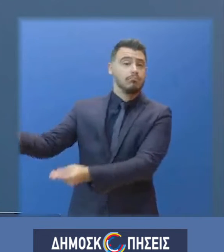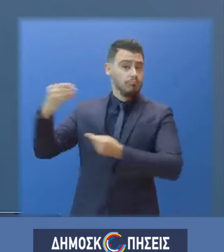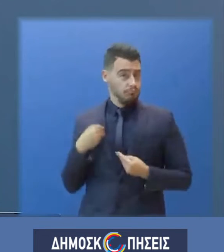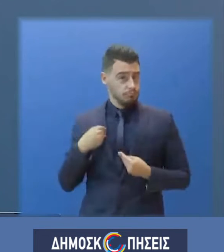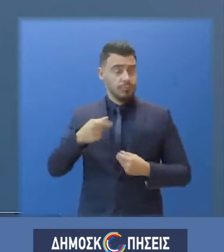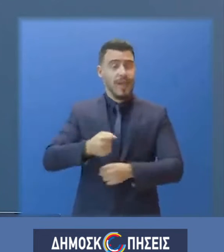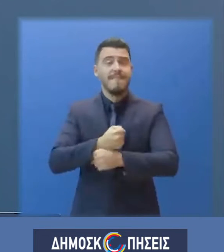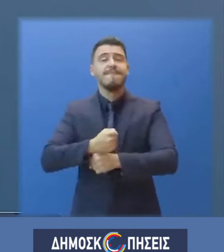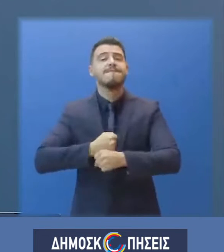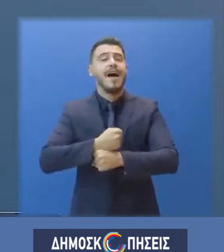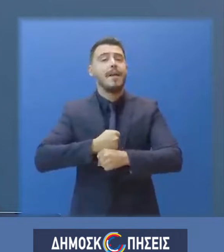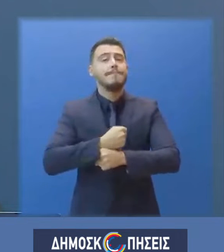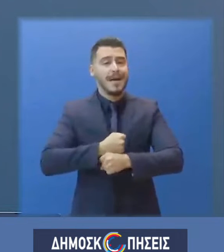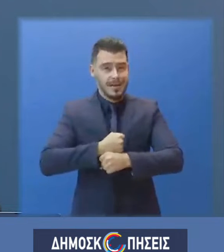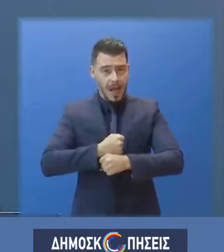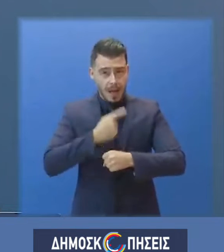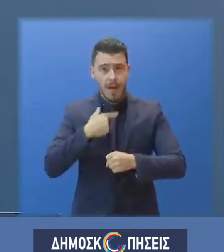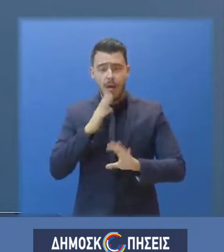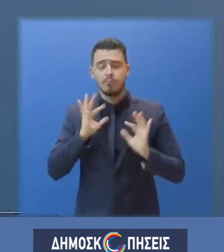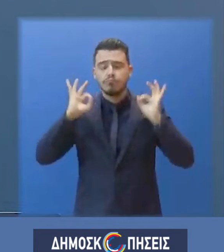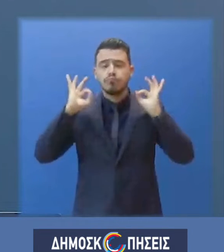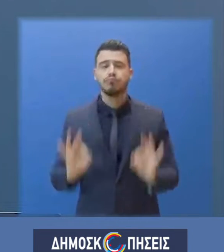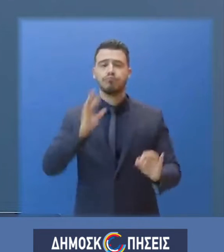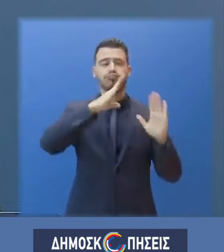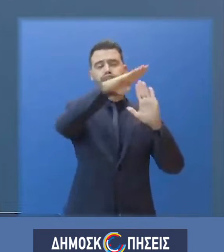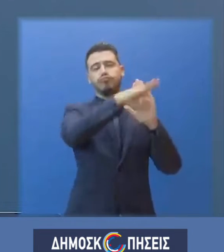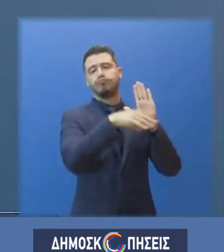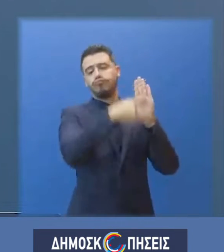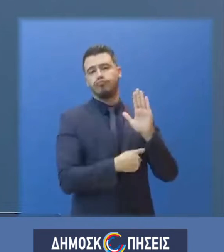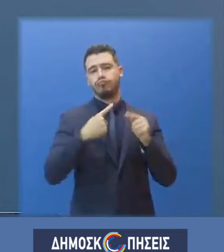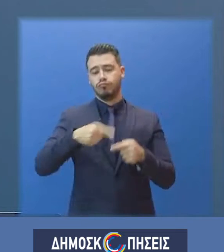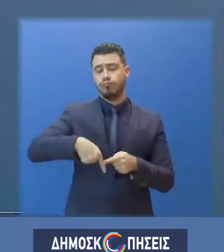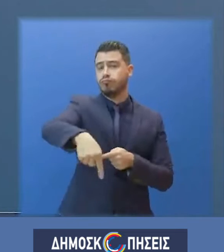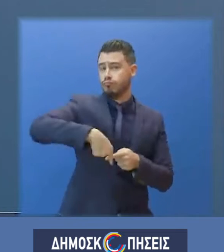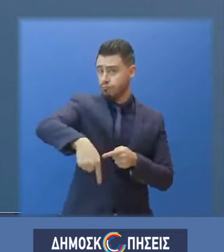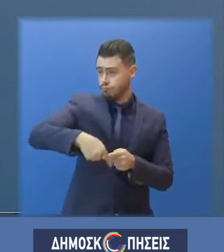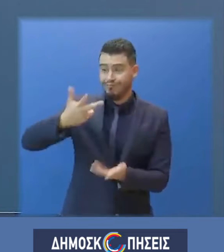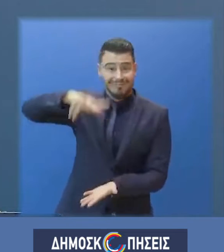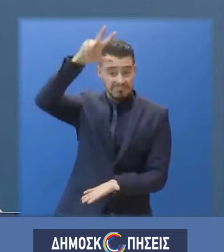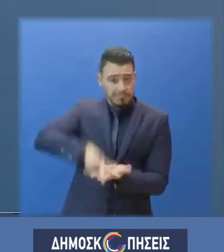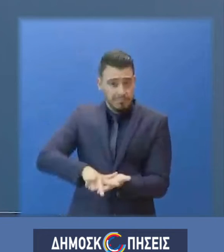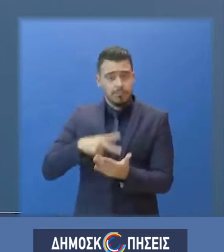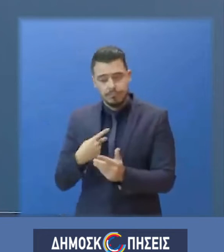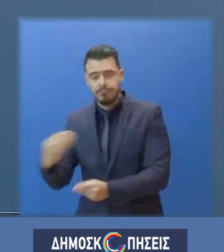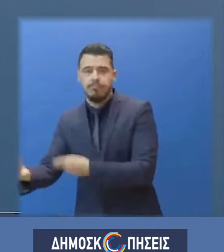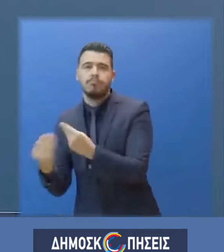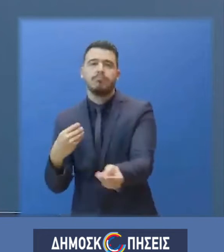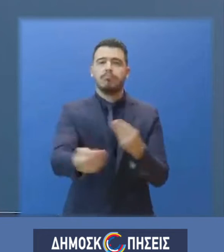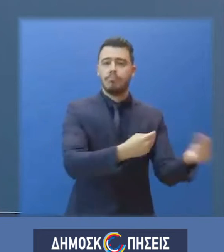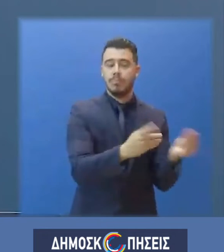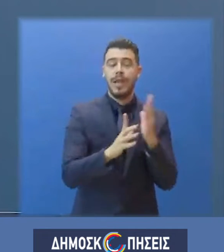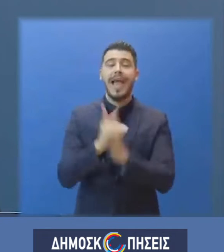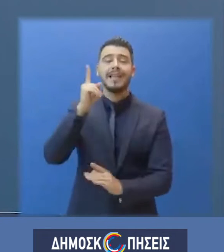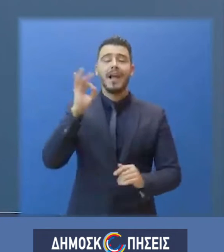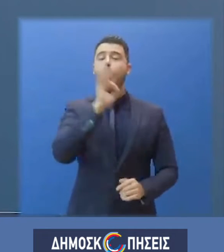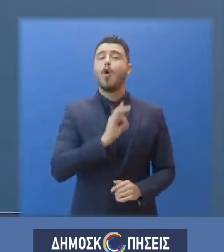θα χορηγηθούν σύμφωνα με τα πρωτόκολλα όπως οι ειδικοί κρίνουν από το αμέσως επόμενο διάστημα. Είναι χαρακτηριστικό ότι 11 Δεκάτου εγκρίθηκαν